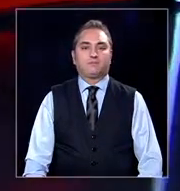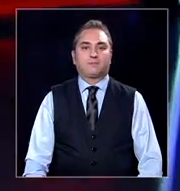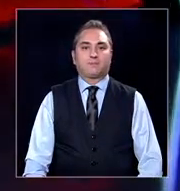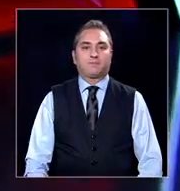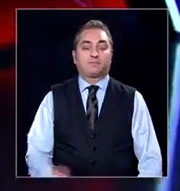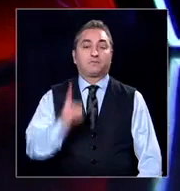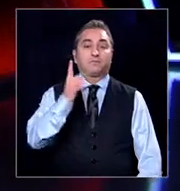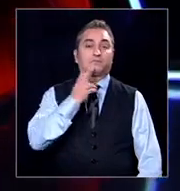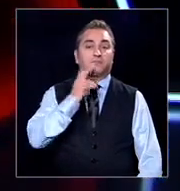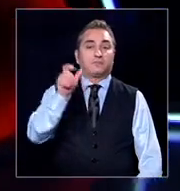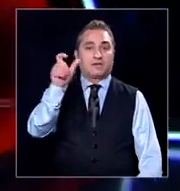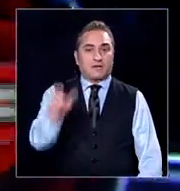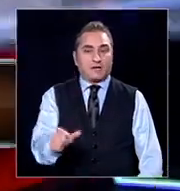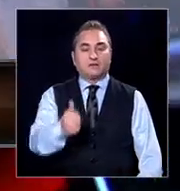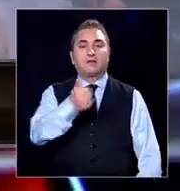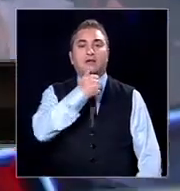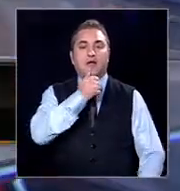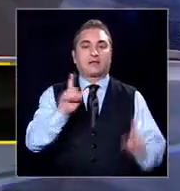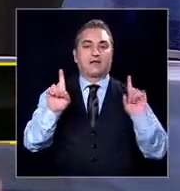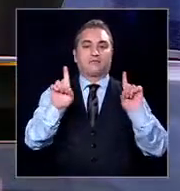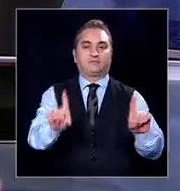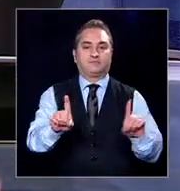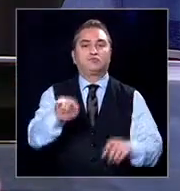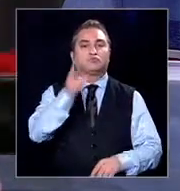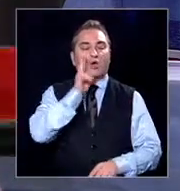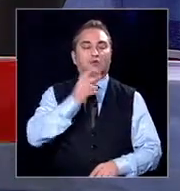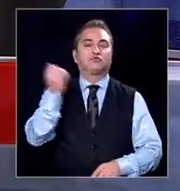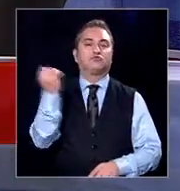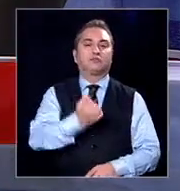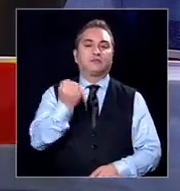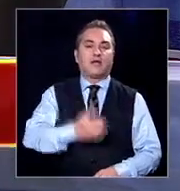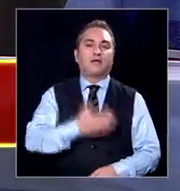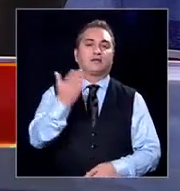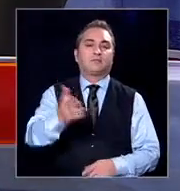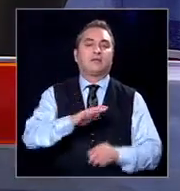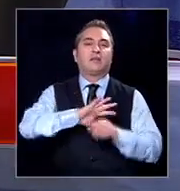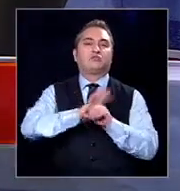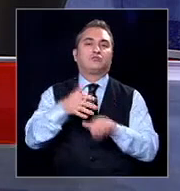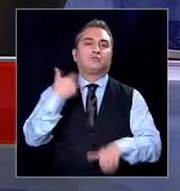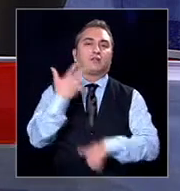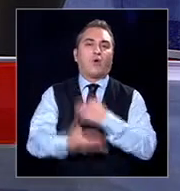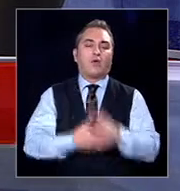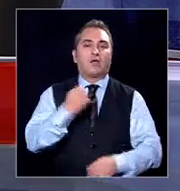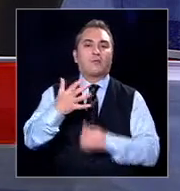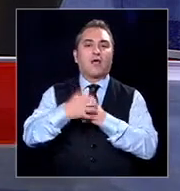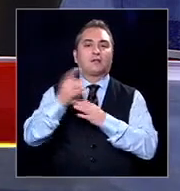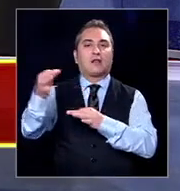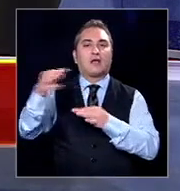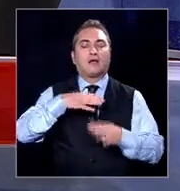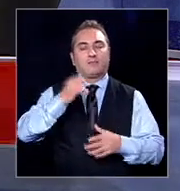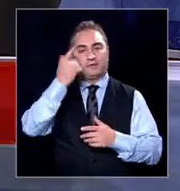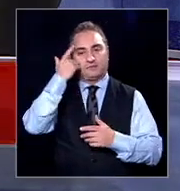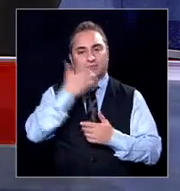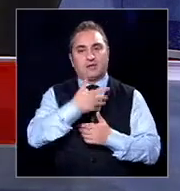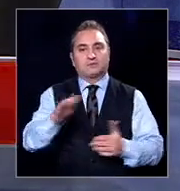Bir kadın, bir erkek, sonu cinayetle biten, kan donduran bir şiddet sarmalı. Türkiye bugün Antalya'dan gelen bir haberle sarsıldı.